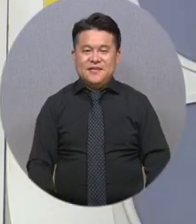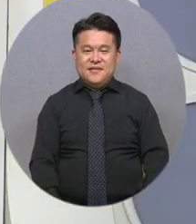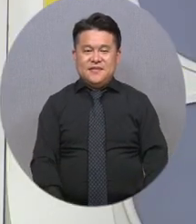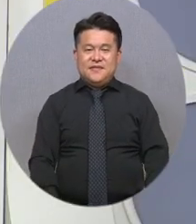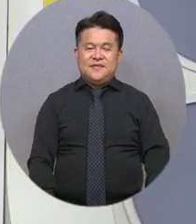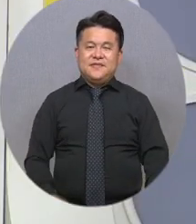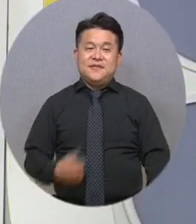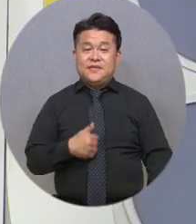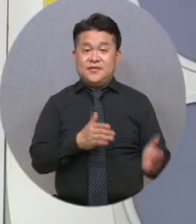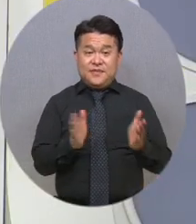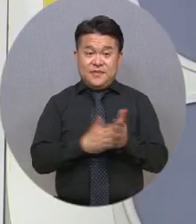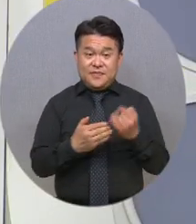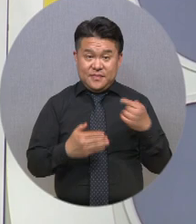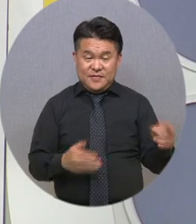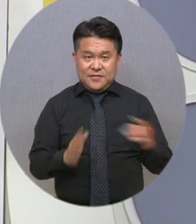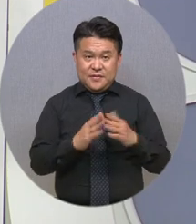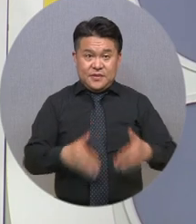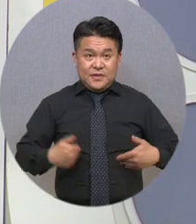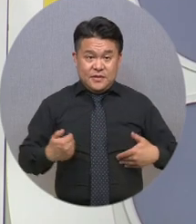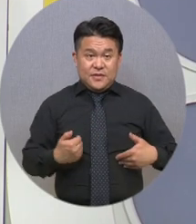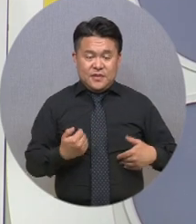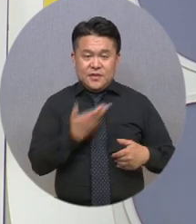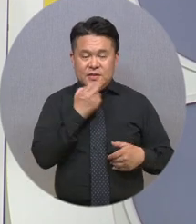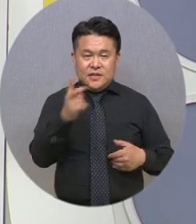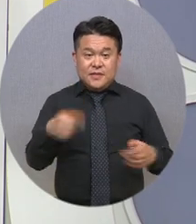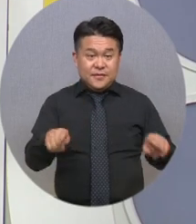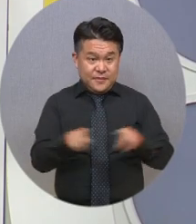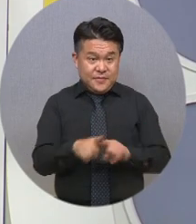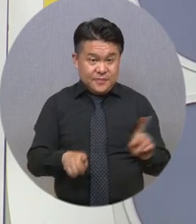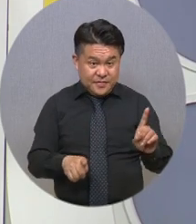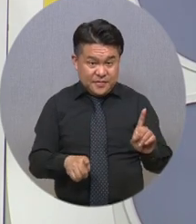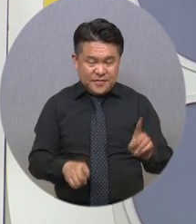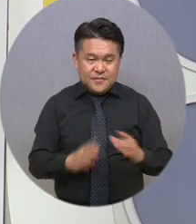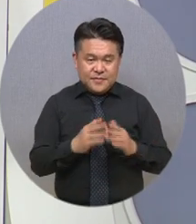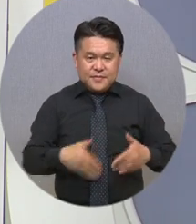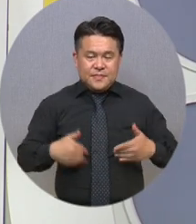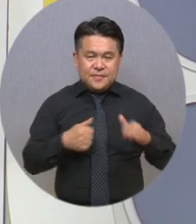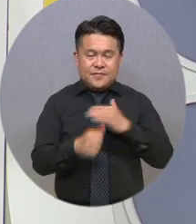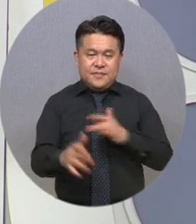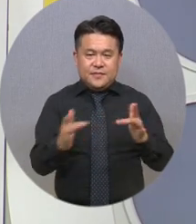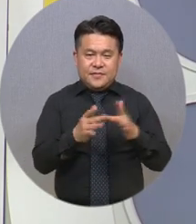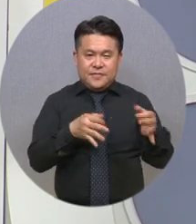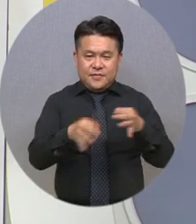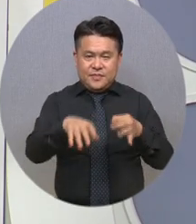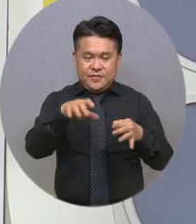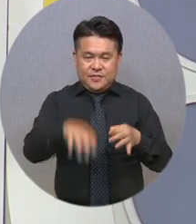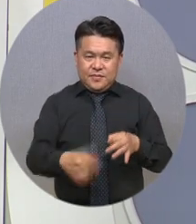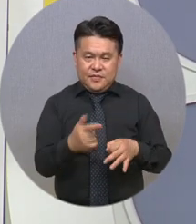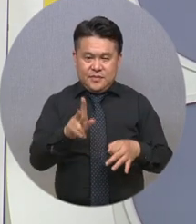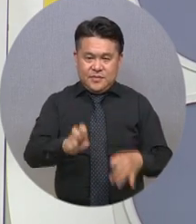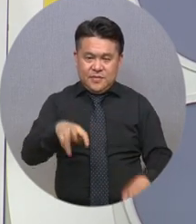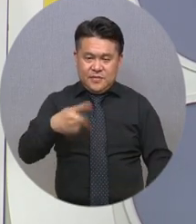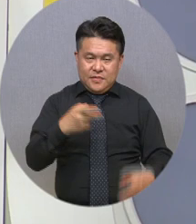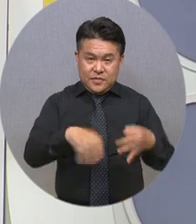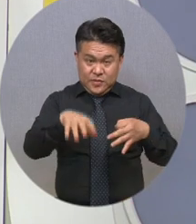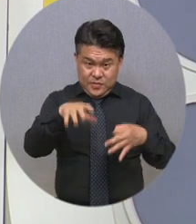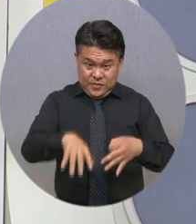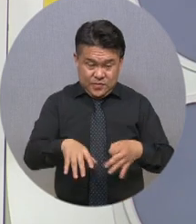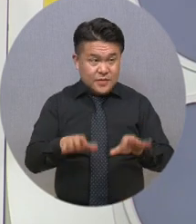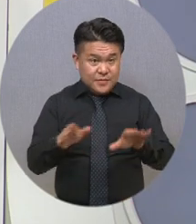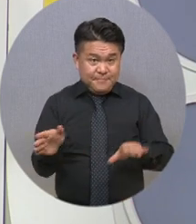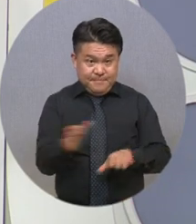그래서 준비했습니다. 전라남도와 복지TV가 함께하는 전라남도 대표 온라인 쇼핑몰 남도장터.